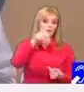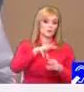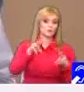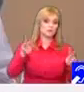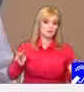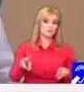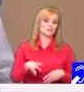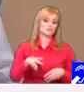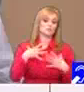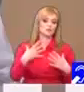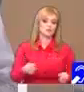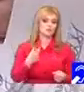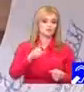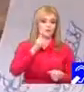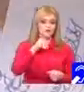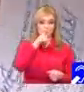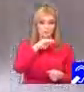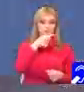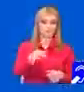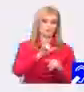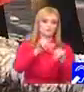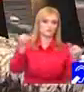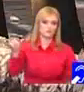poate vorbi de o epidemie în acest moment.